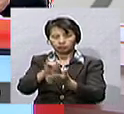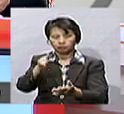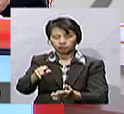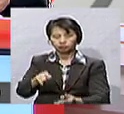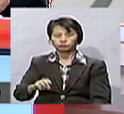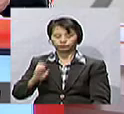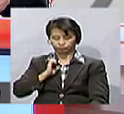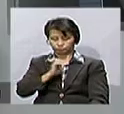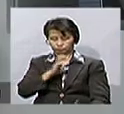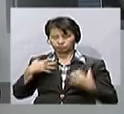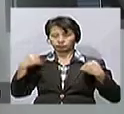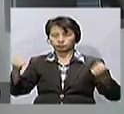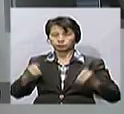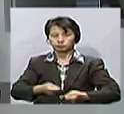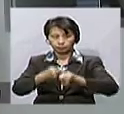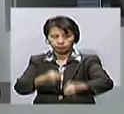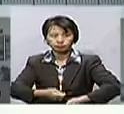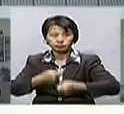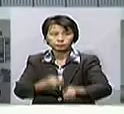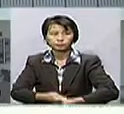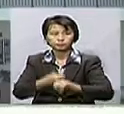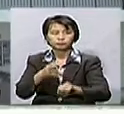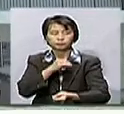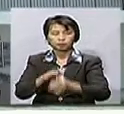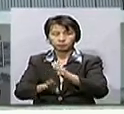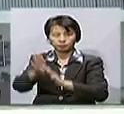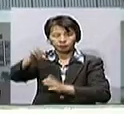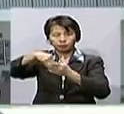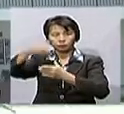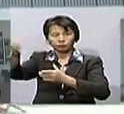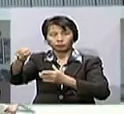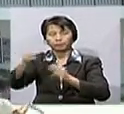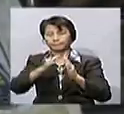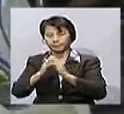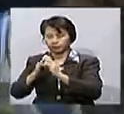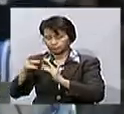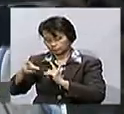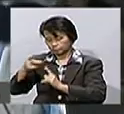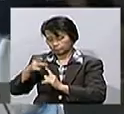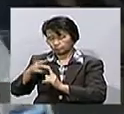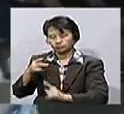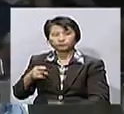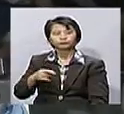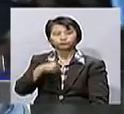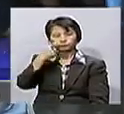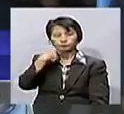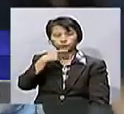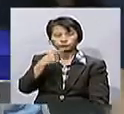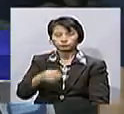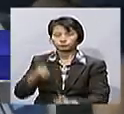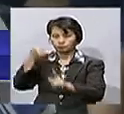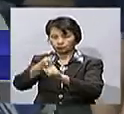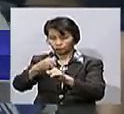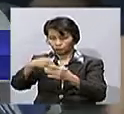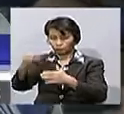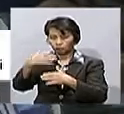Exco Kesihatan, Pertanian dan Industri Asas Tani serta Pembangunan Luar Bandar Pulau Pinang, Dr. Afif Bahardin berkata, arahan